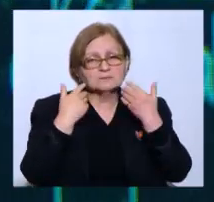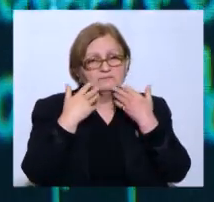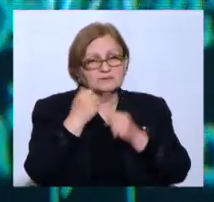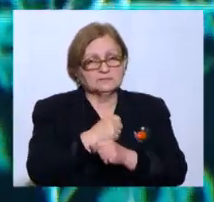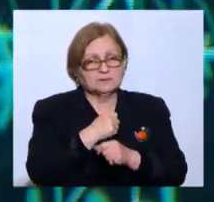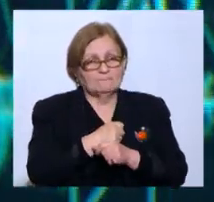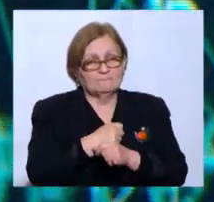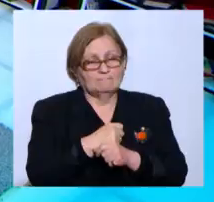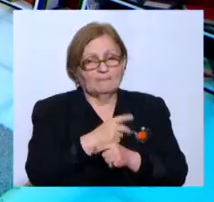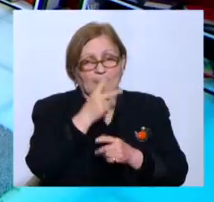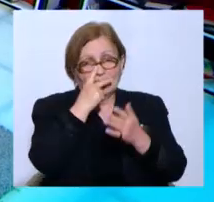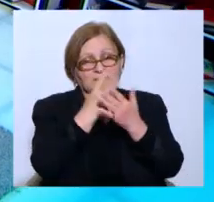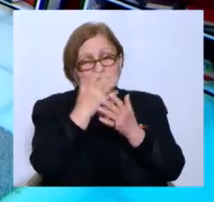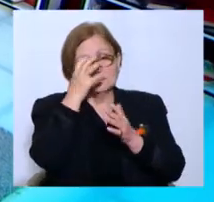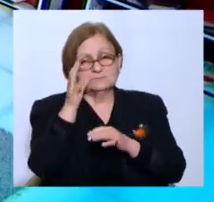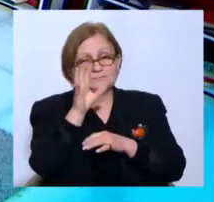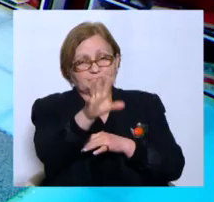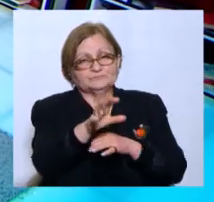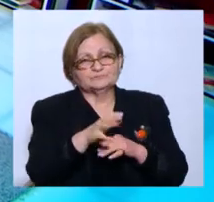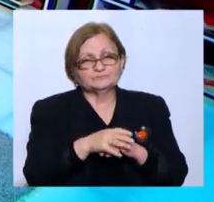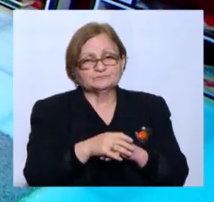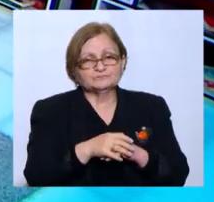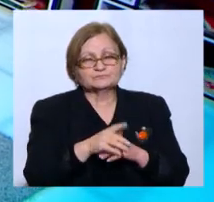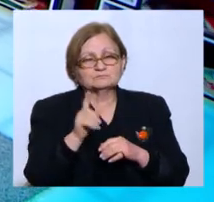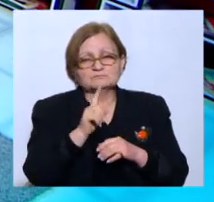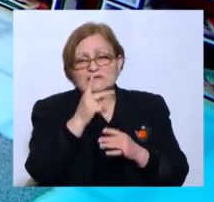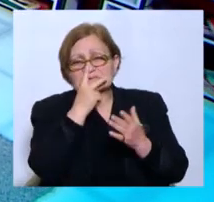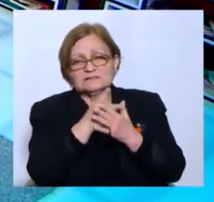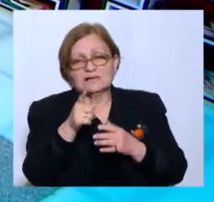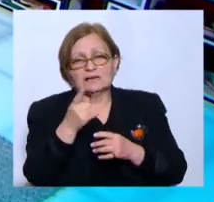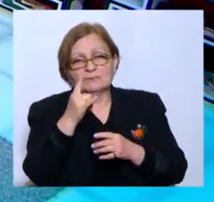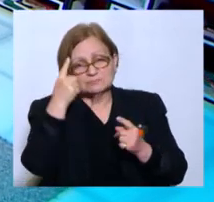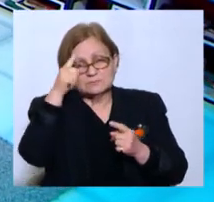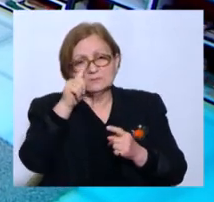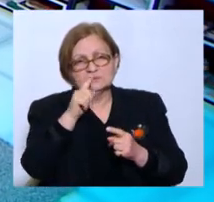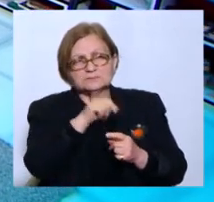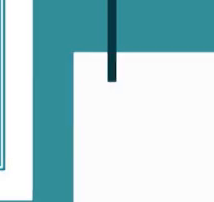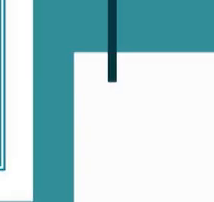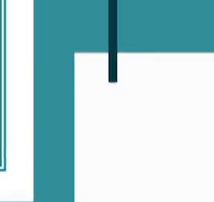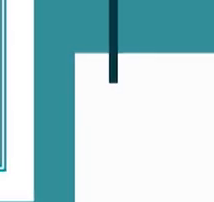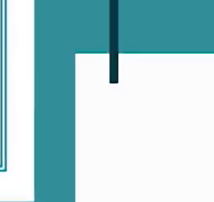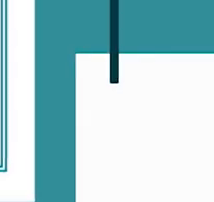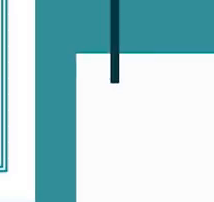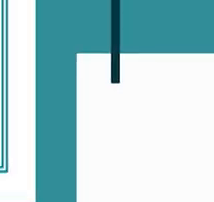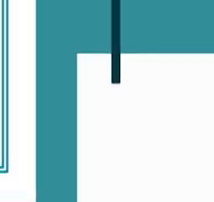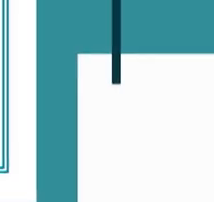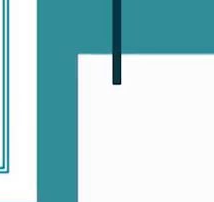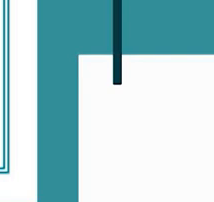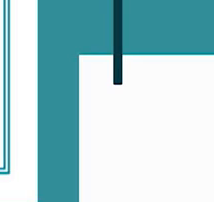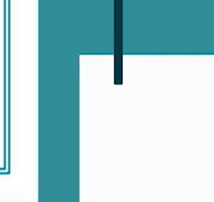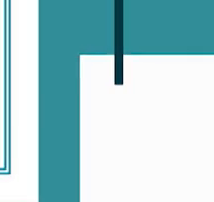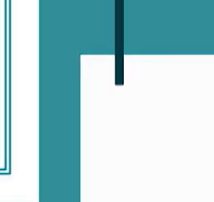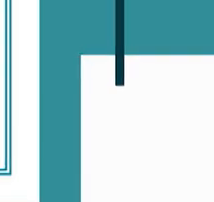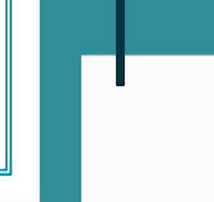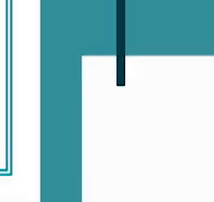აი შემდეგ სლაიდზე უკვე ჩვენ ნახავთ, რა დაინახა გაუსმა. გაუსმა ეს რიცხვები მთლიანობაში დაინახა,